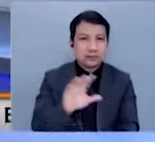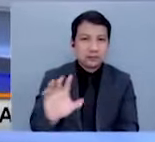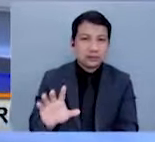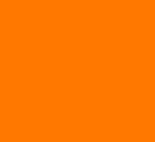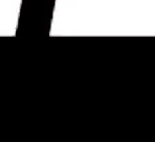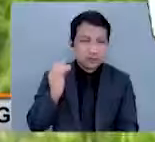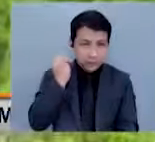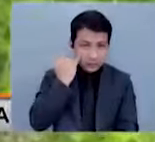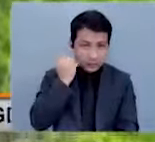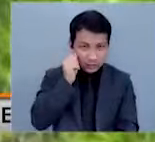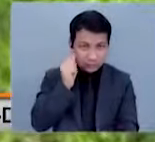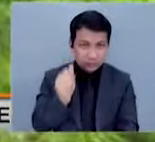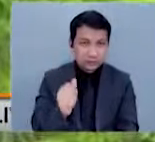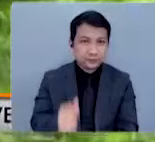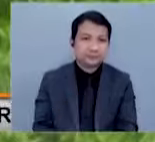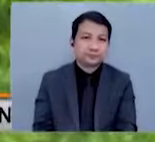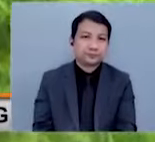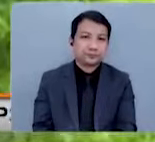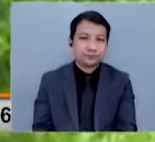Aroa.